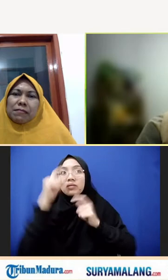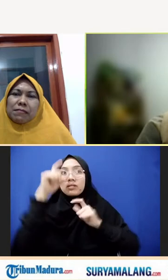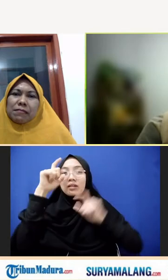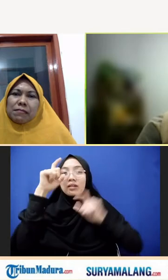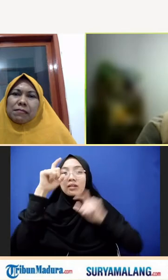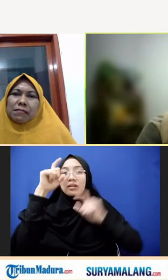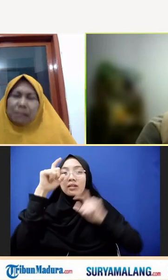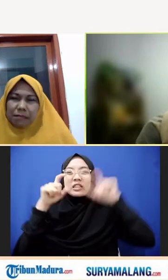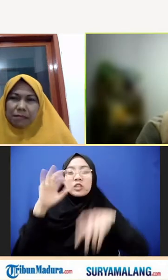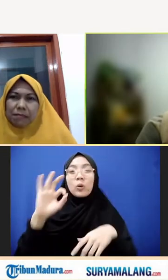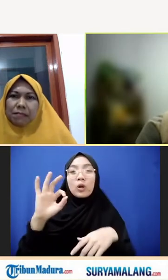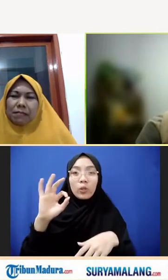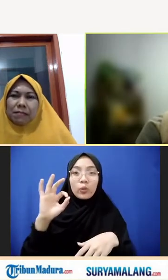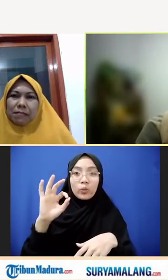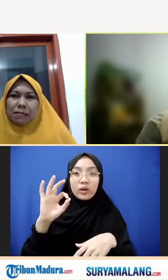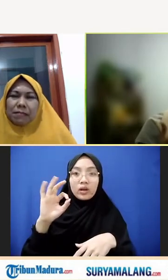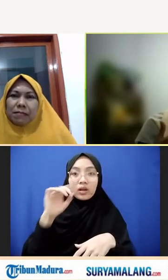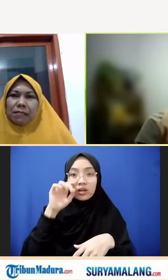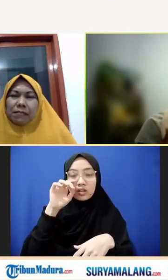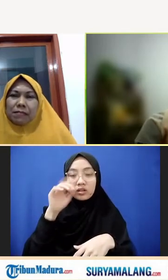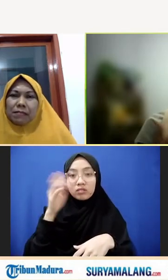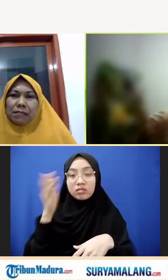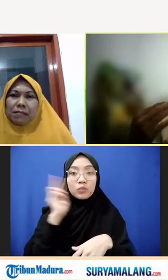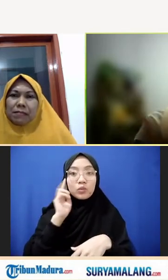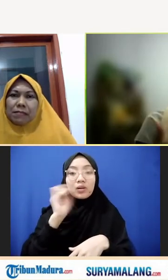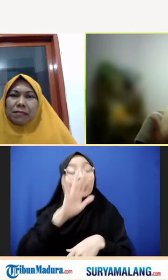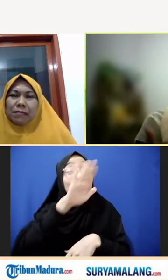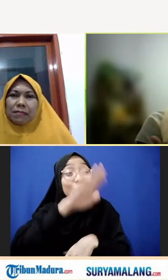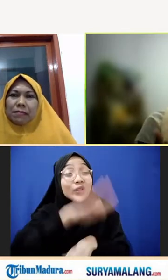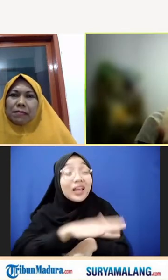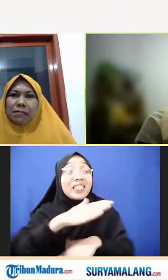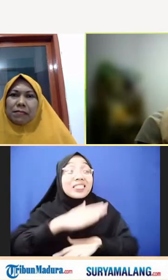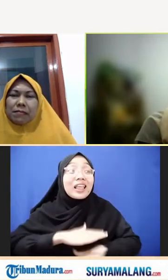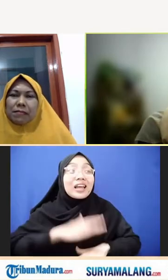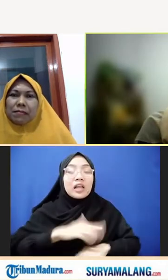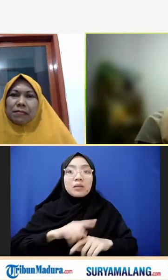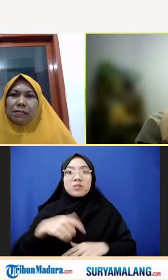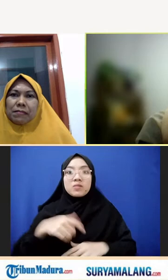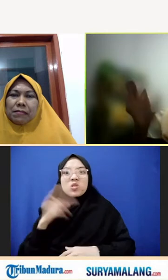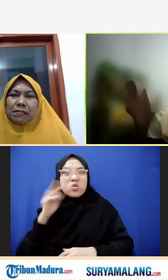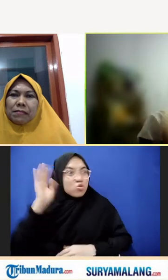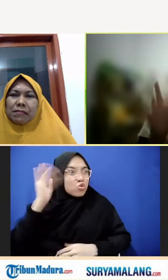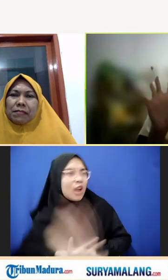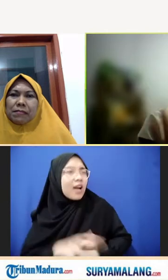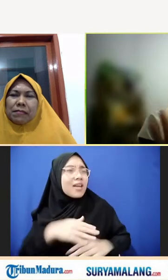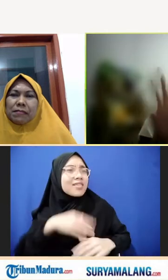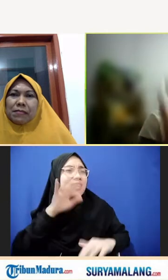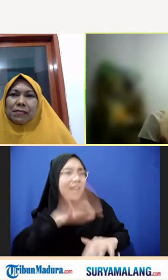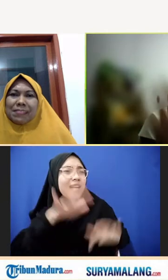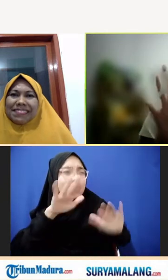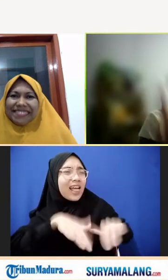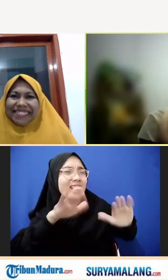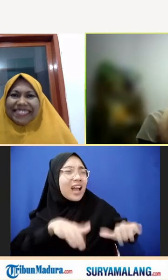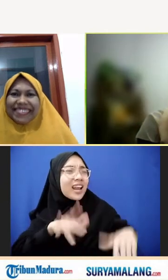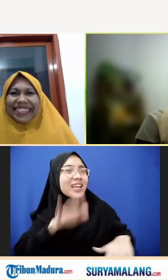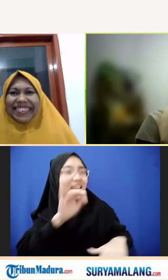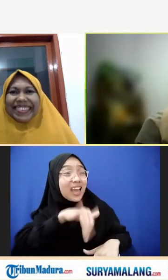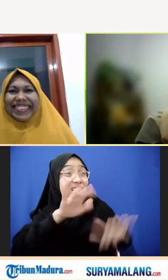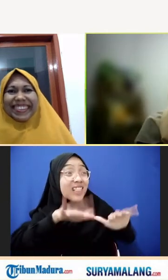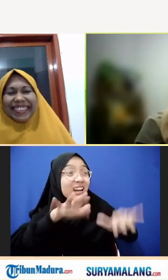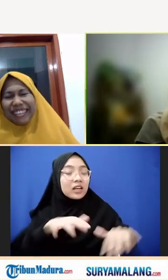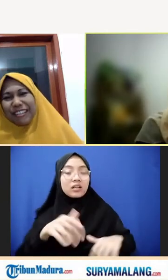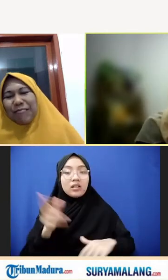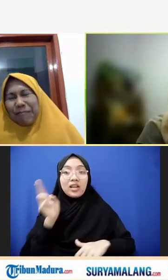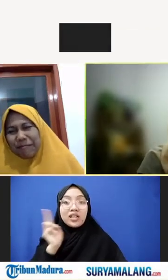tua. Mau ibu bilang, udah tenang, tenang. Tapi ibu bilangnya, udah deh, tenang ya, tenang ya, tenang ya. Nah, itu kan ibu